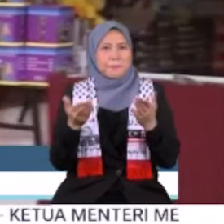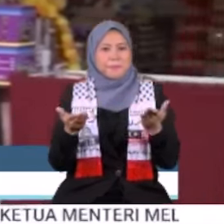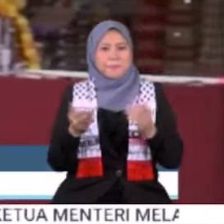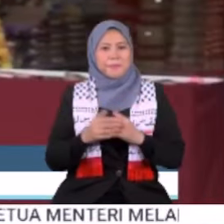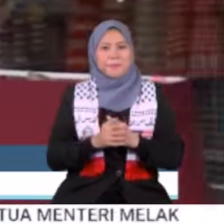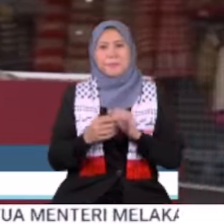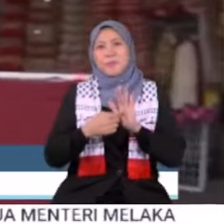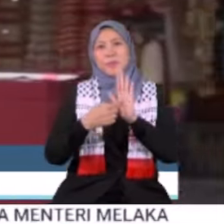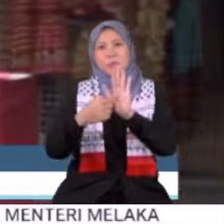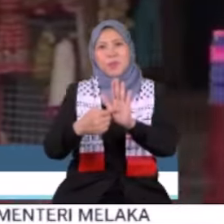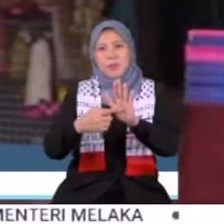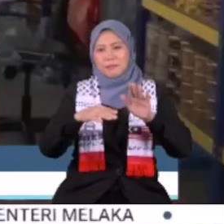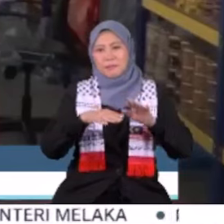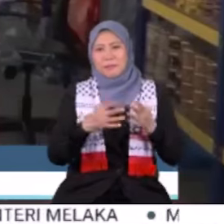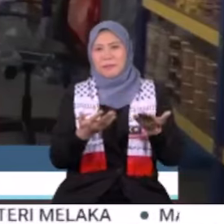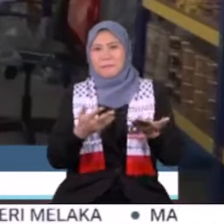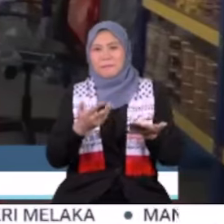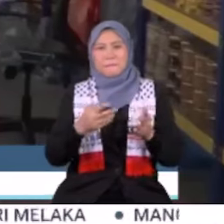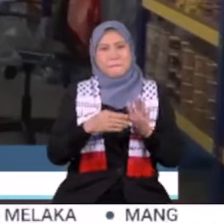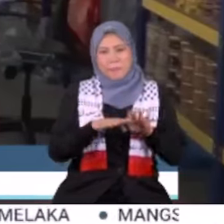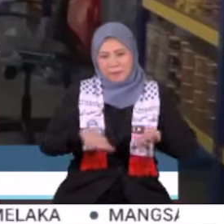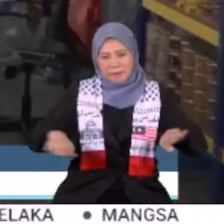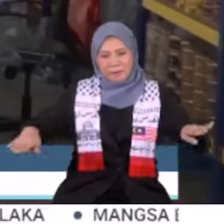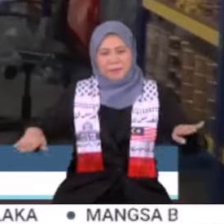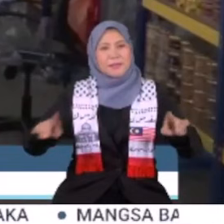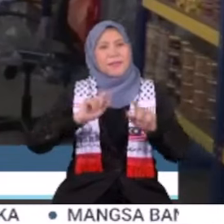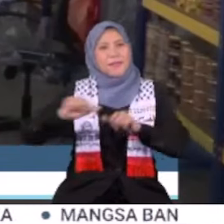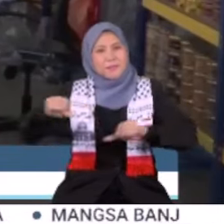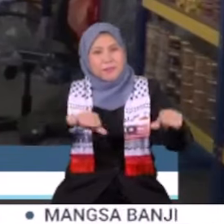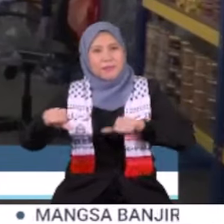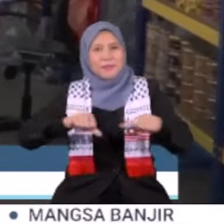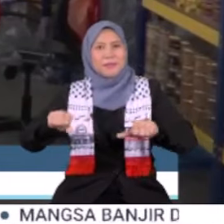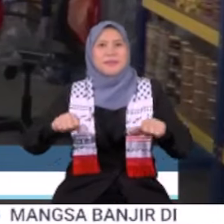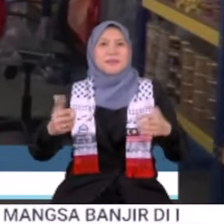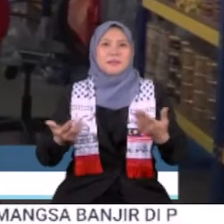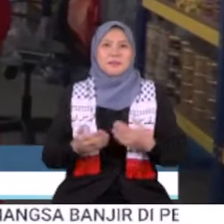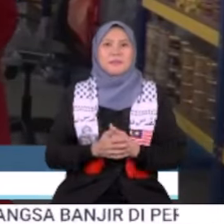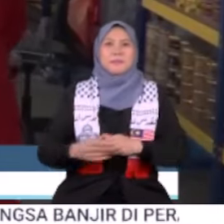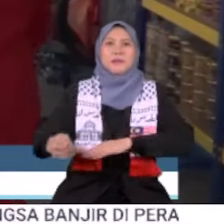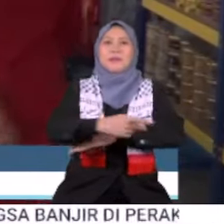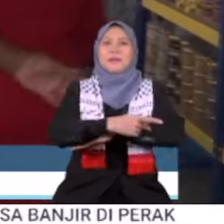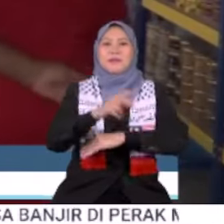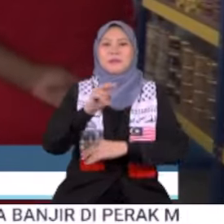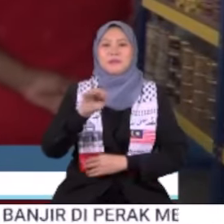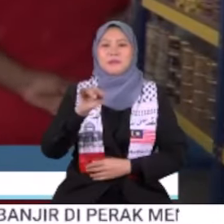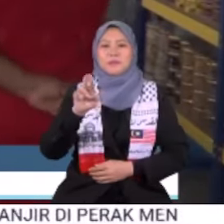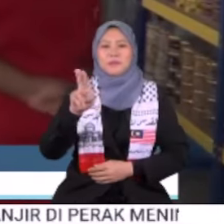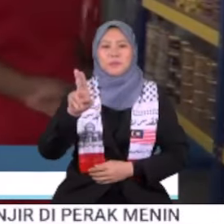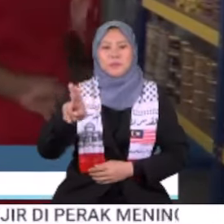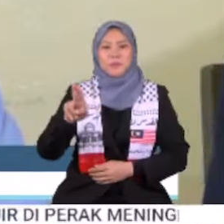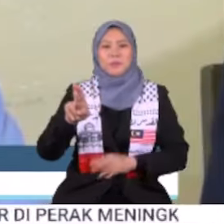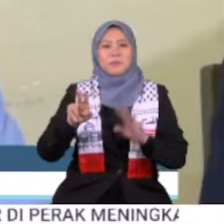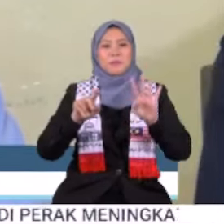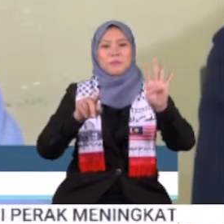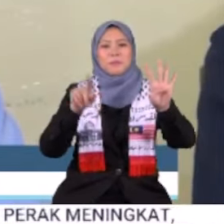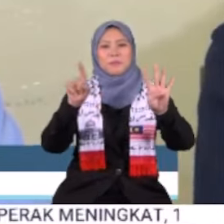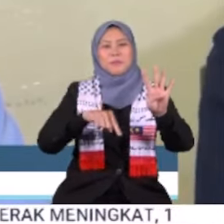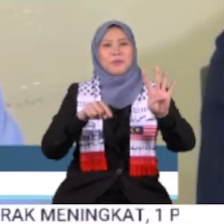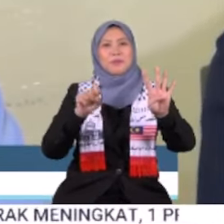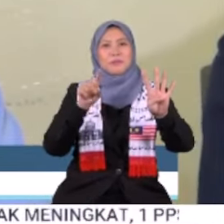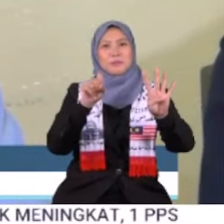bercorakkan pertunjukan pentas dan lain-lain pengisian di Padang Niru mulai 4 hari